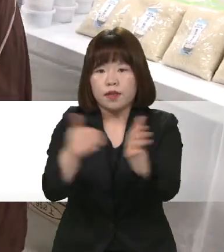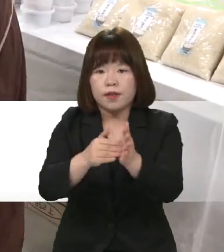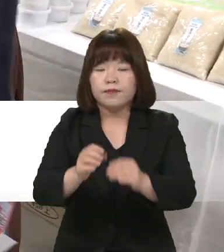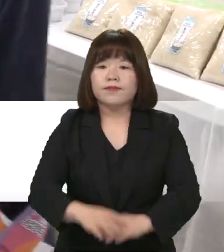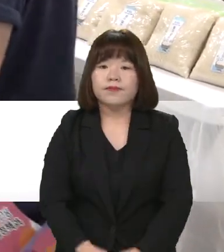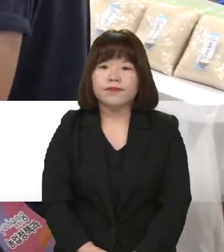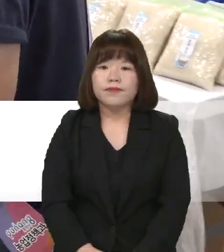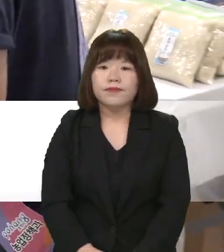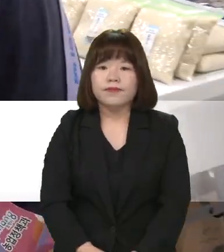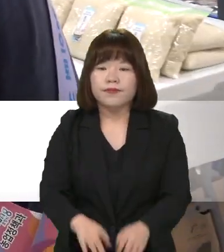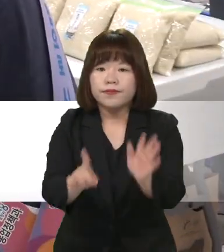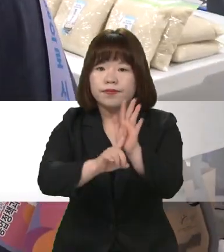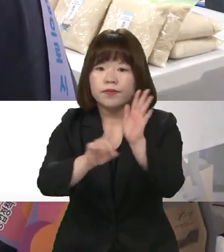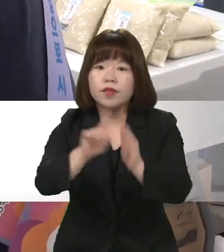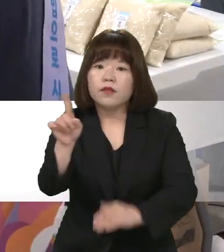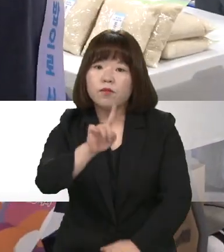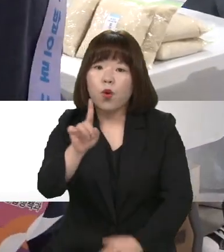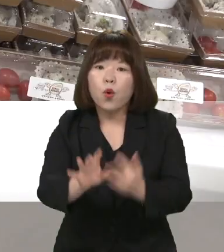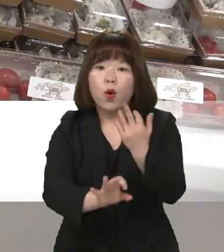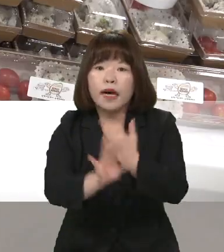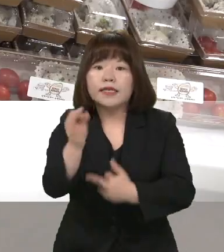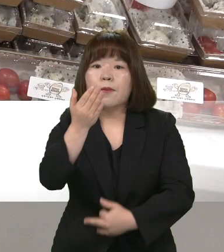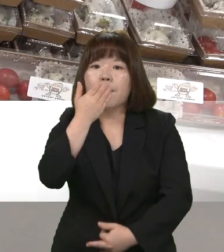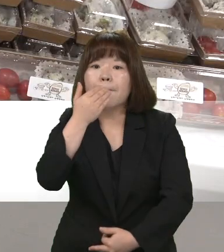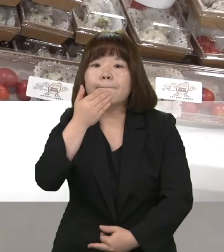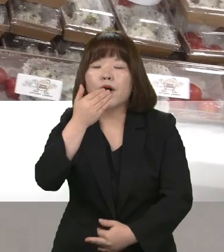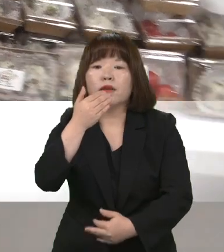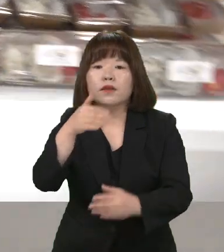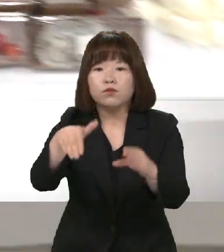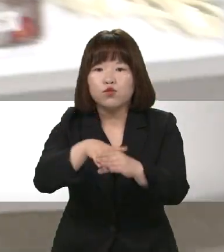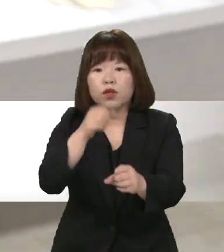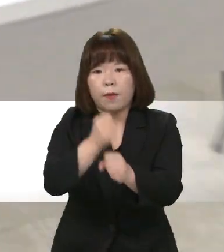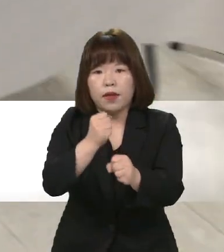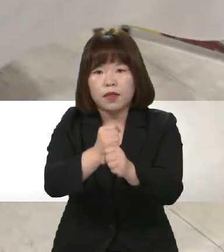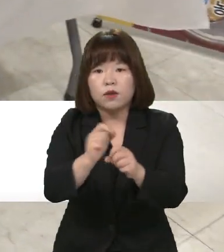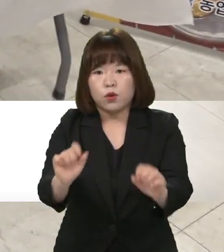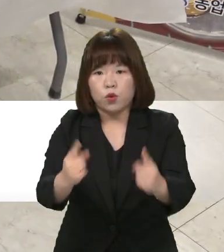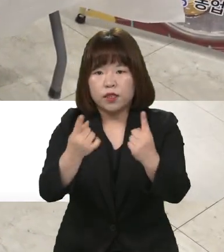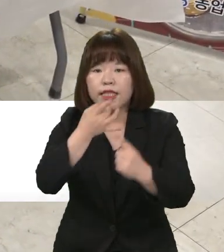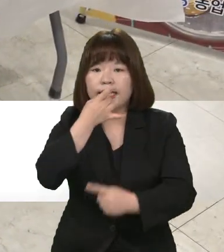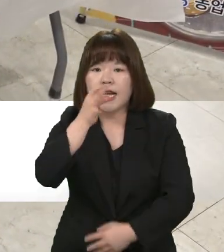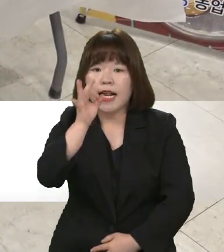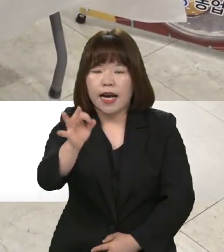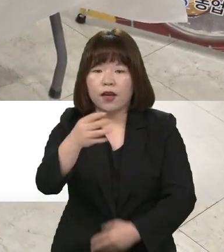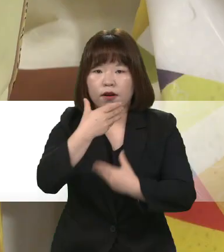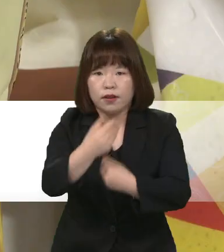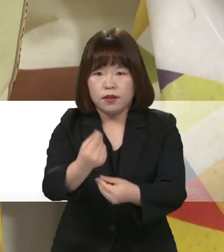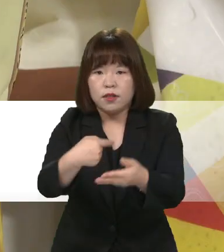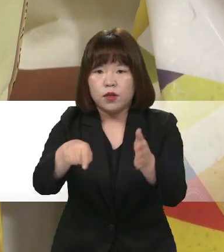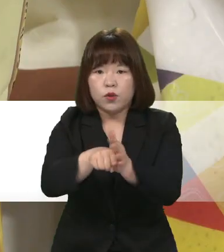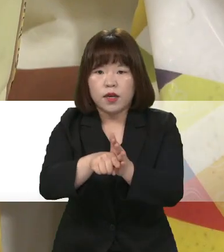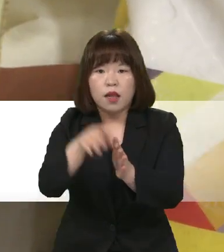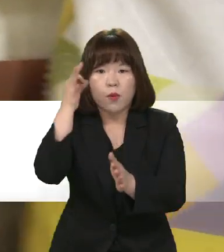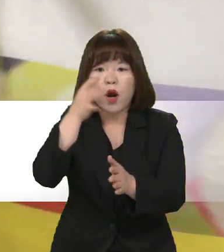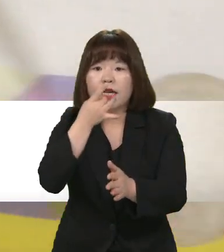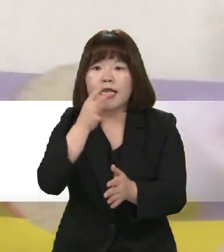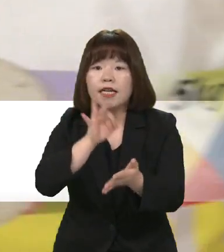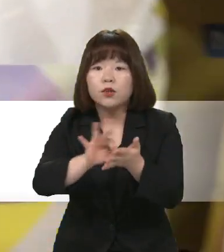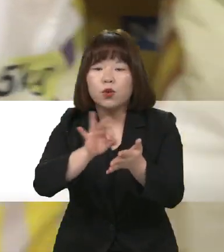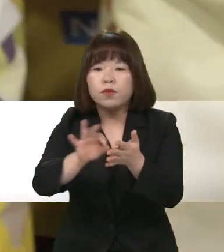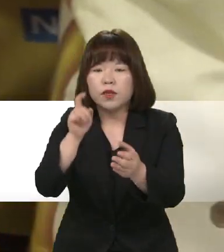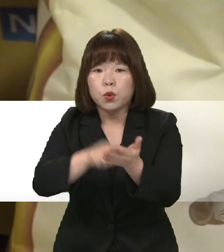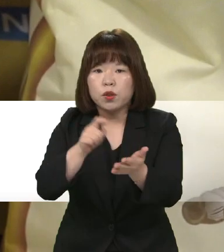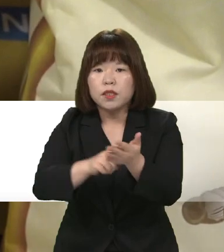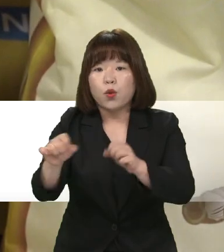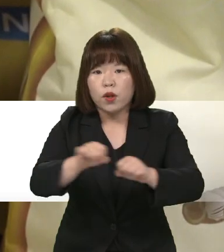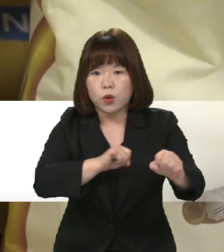실시했습니다 이번 캠페인은 아침밥 먹는 문화 조성과 함께 쌀 가격 안정을 위한 포항 쌀 소비촉진